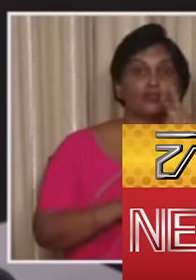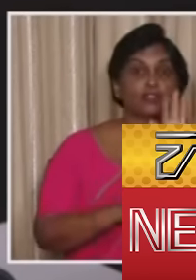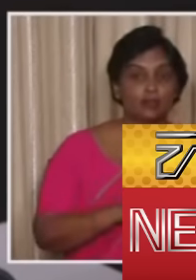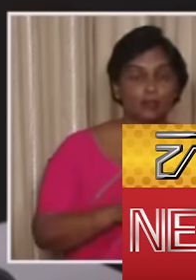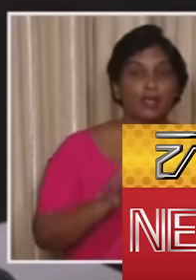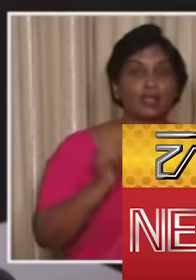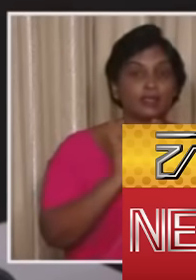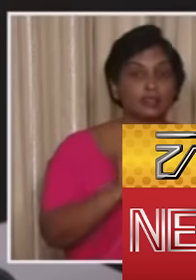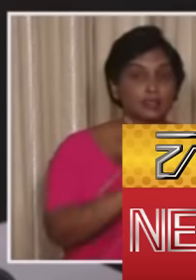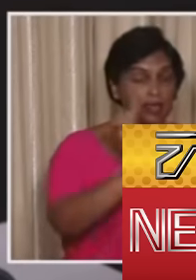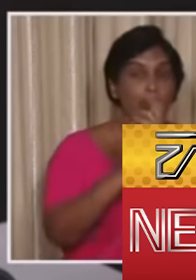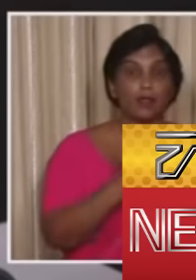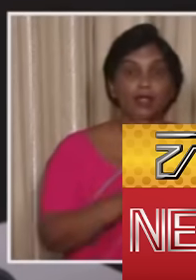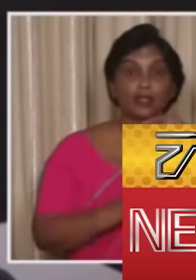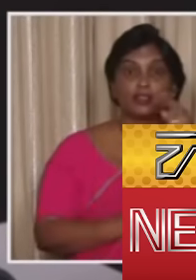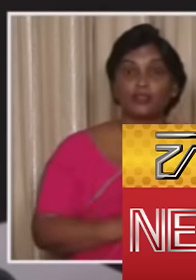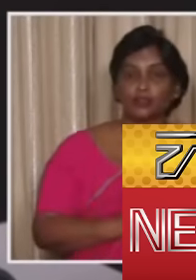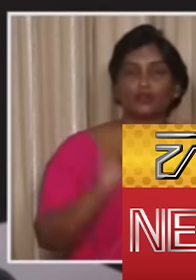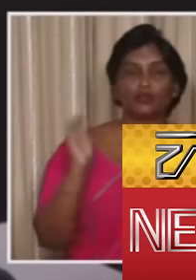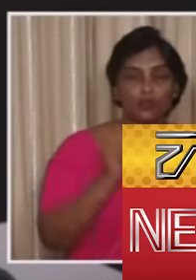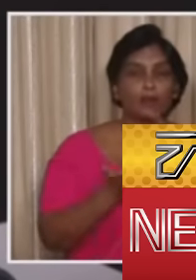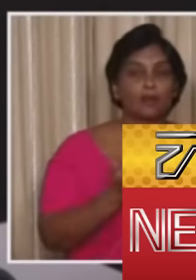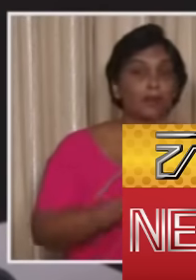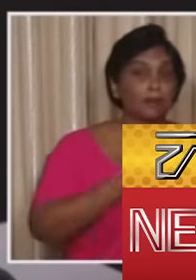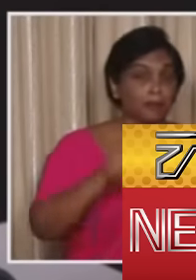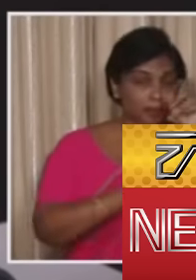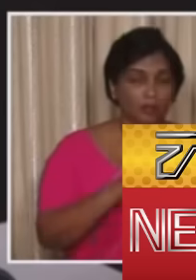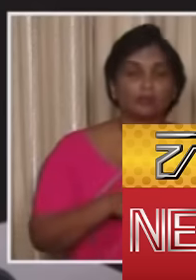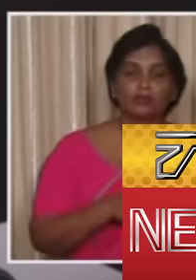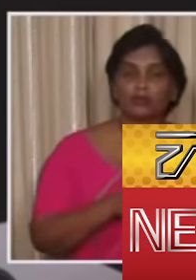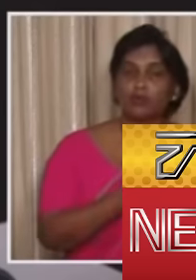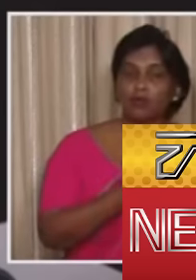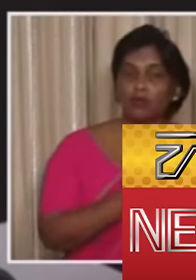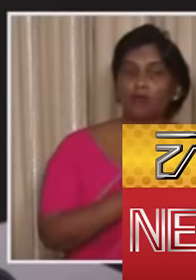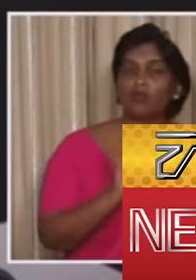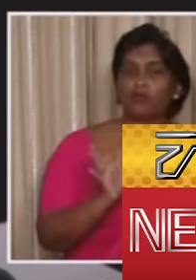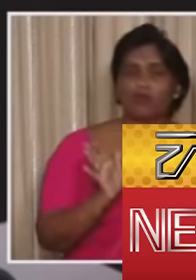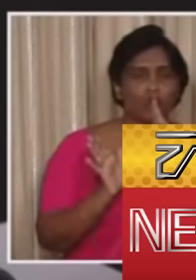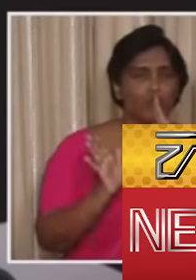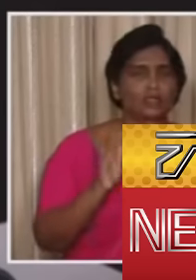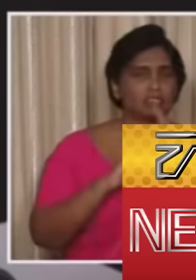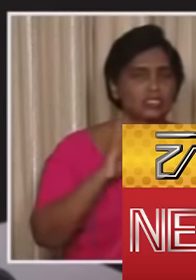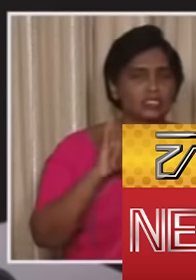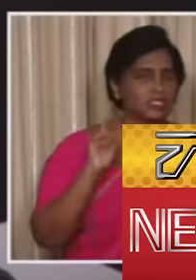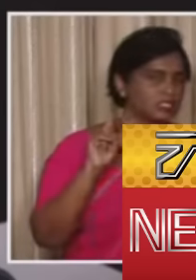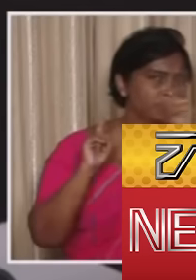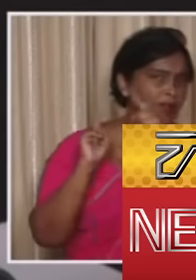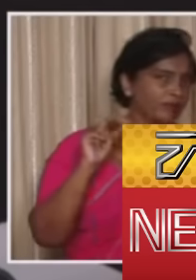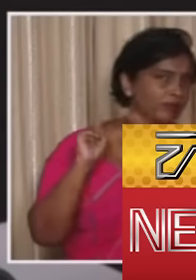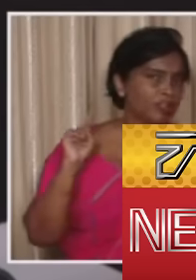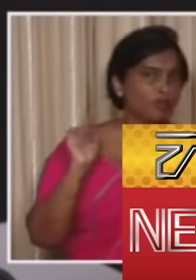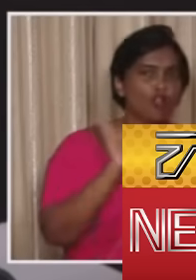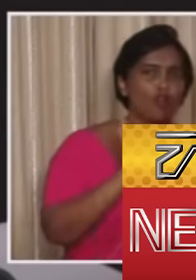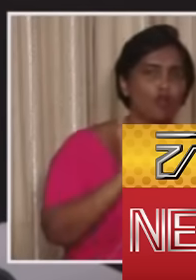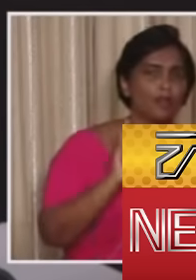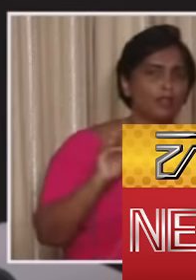සෙලාන් බැංකුවේ ආයතන 120ක් සුළු හා මධ්‍ය පරිමාණයේ ව්‍යවසායකයන් ඔක්කොම ගත්තොත් මේ ජනවාරි මාසේ පළවෙනිදා මේ නොවැම්බර් මාසේ